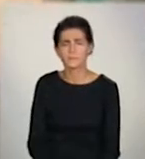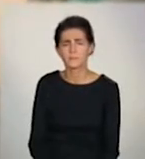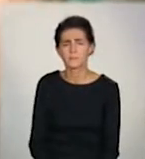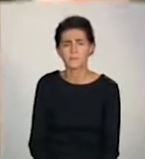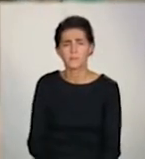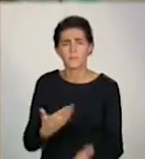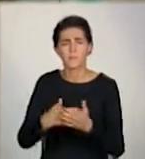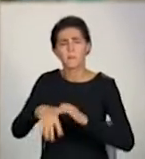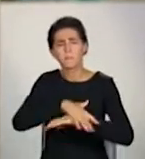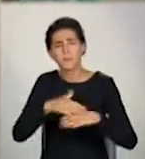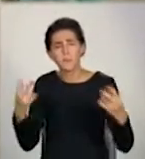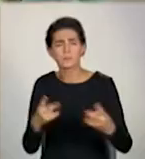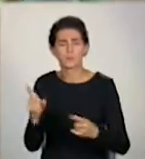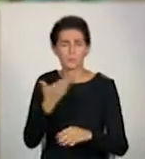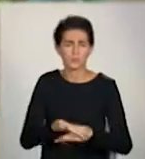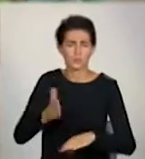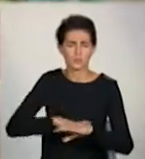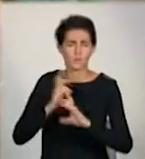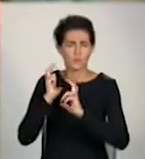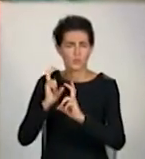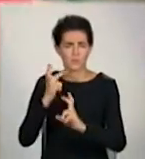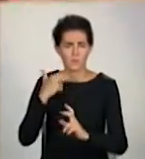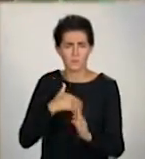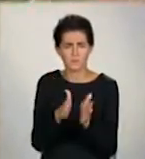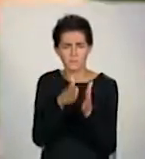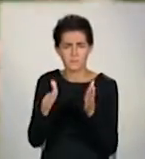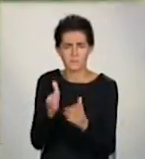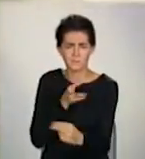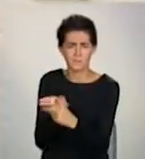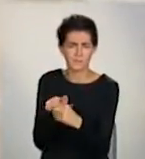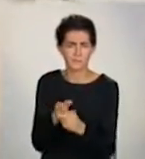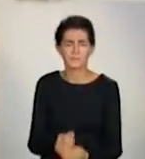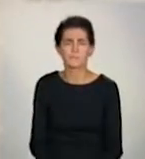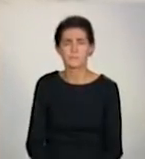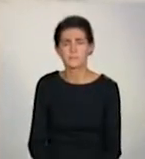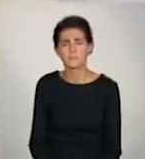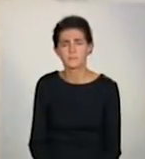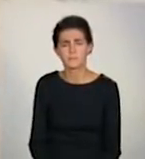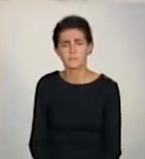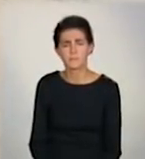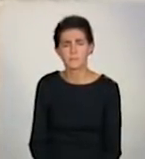на ринок йдуть. Ми навіть не бачили, поставили ці. Самопали,